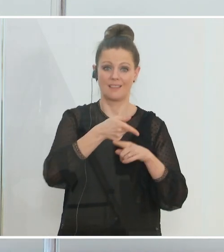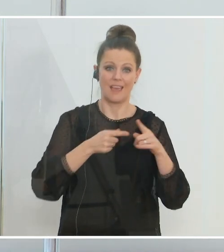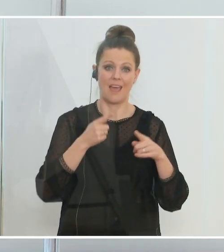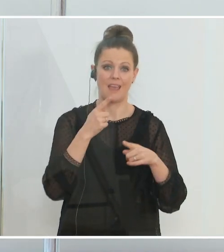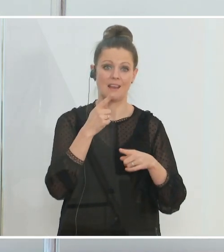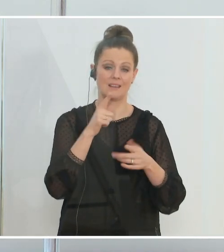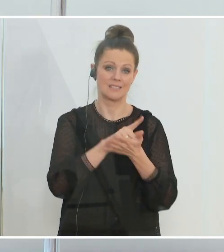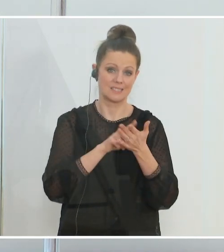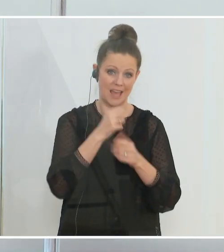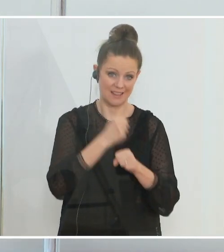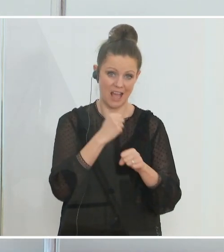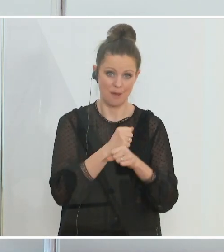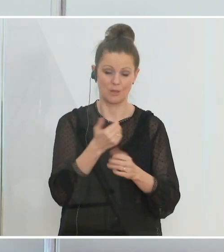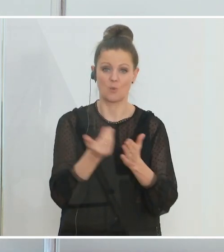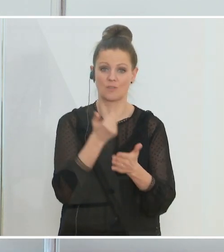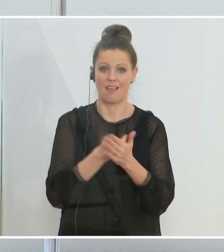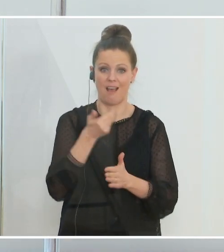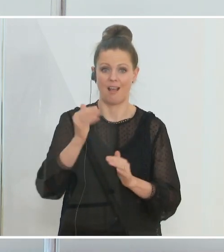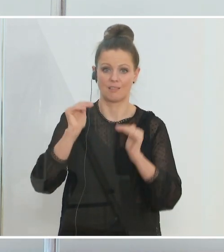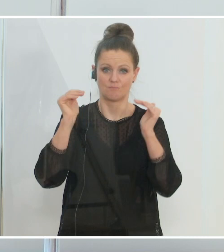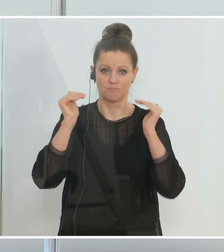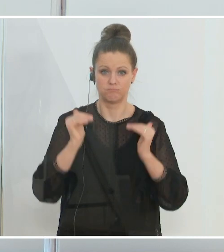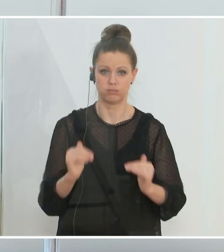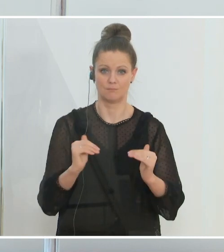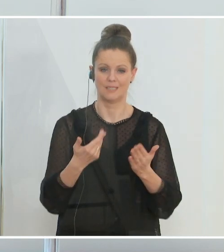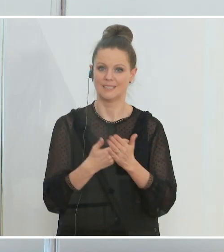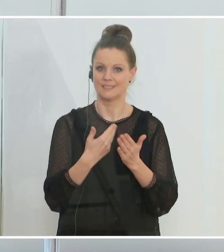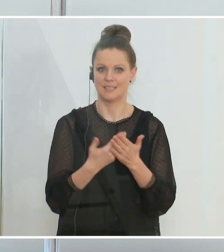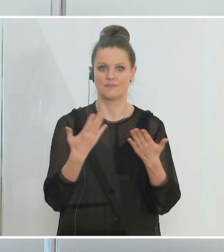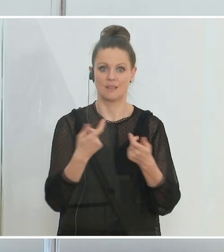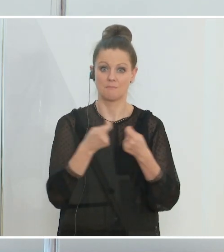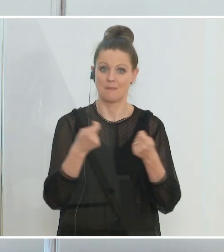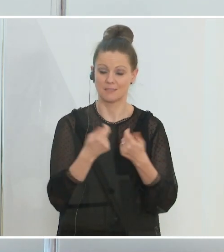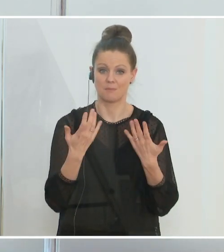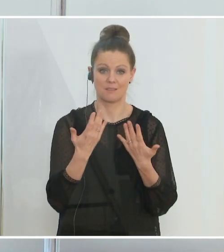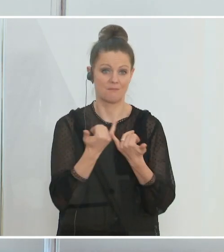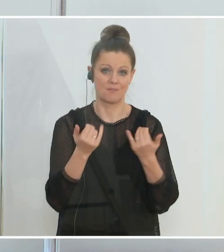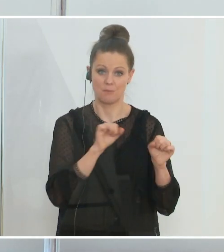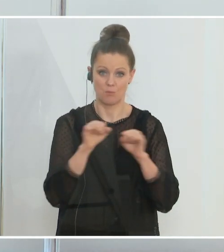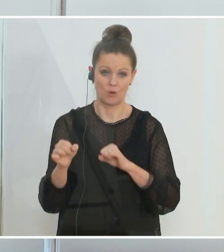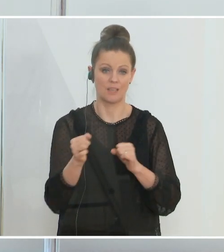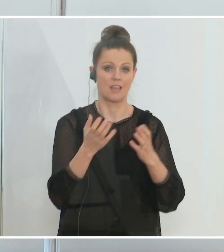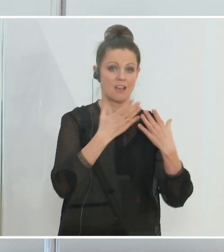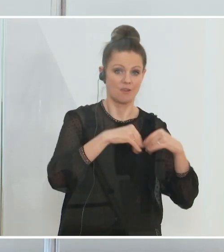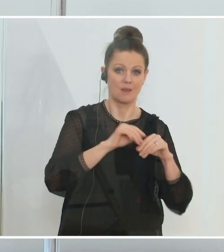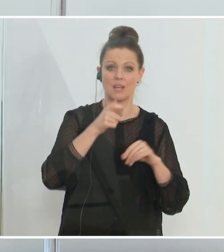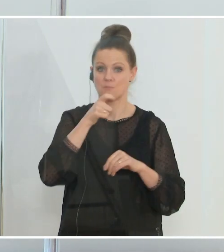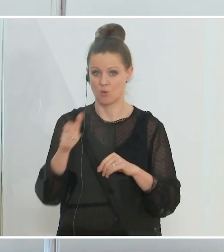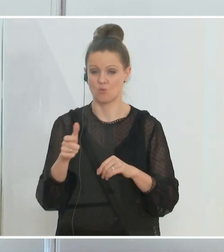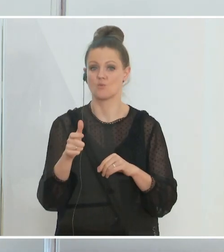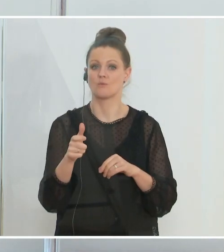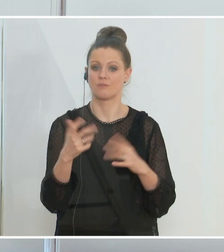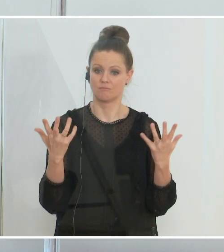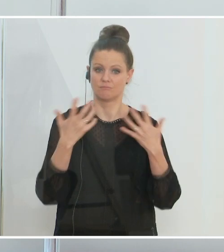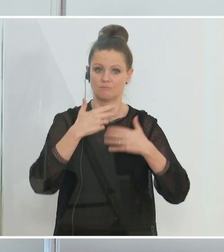und dann sozusagen der Verdienst nach unten geht. Das heißt, wir können folgende Maßnahmen setzen: Vereinbarkeit von Familie und Beruf stärken, der